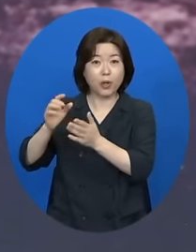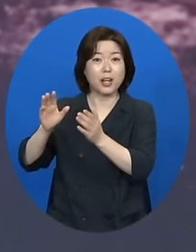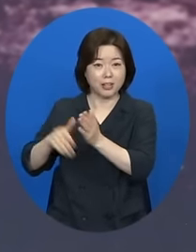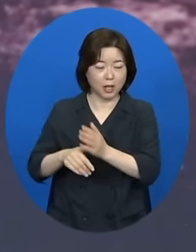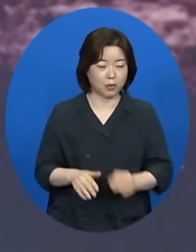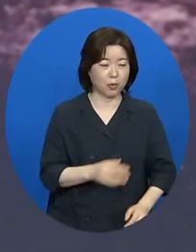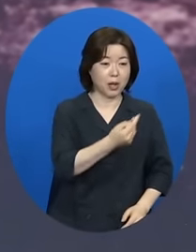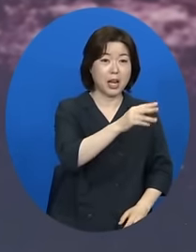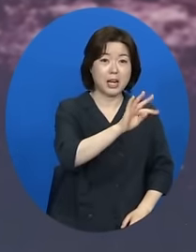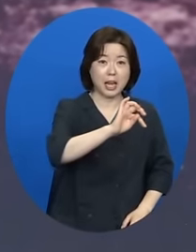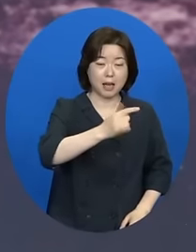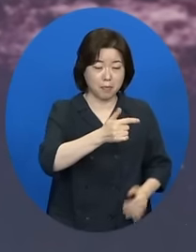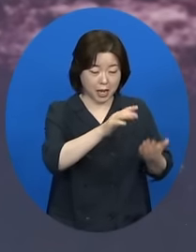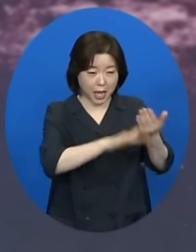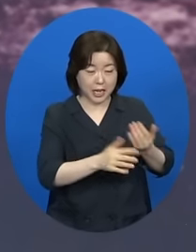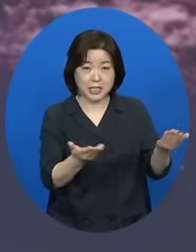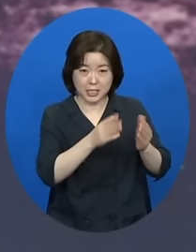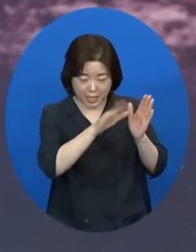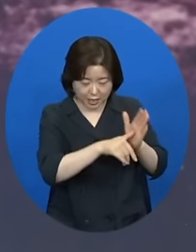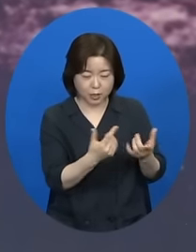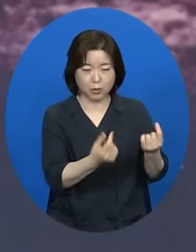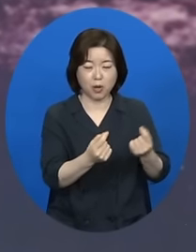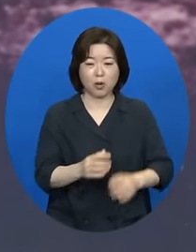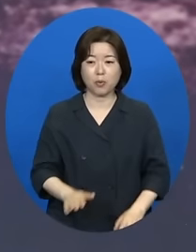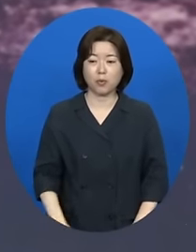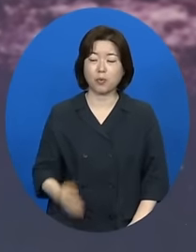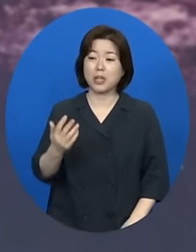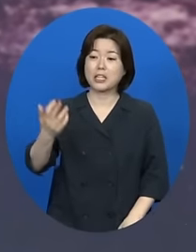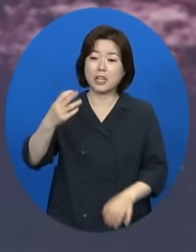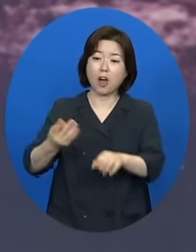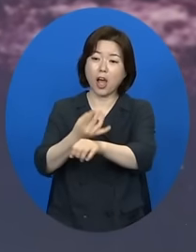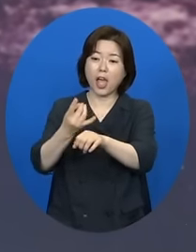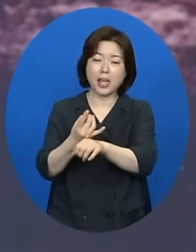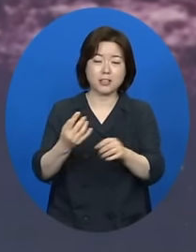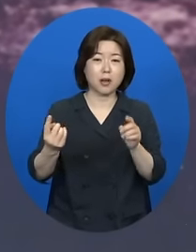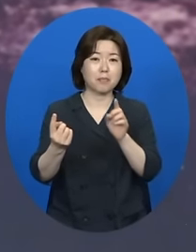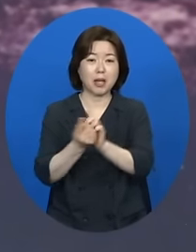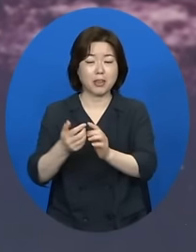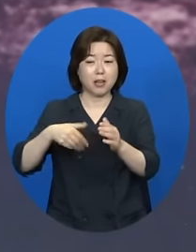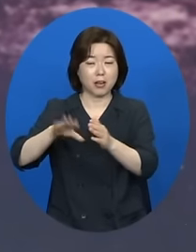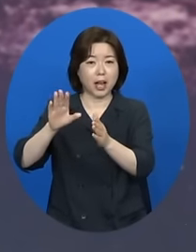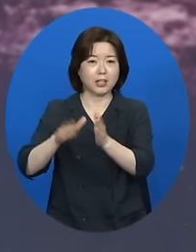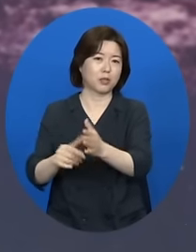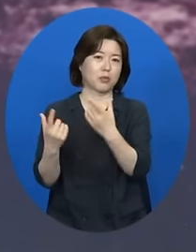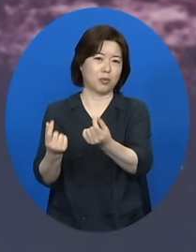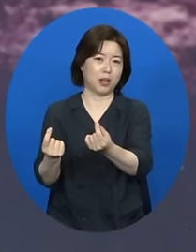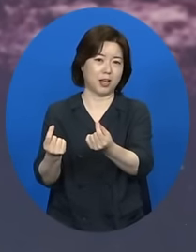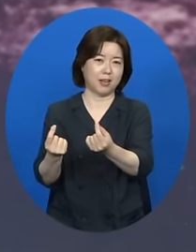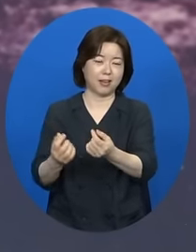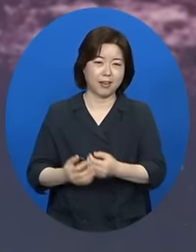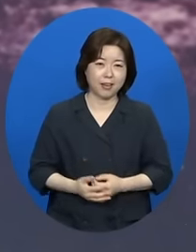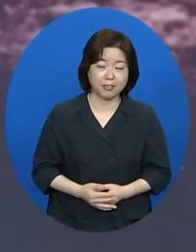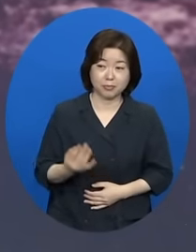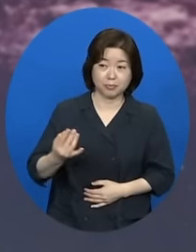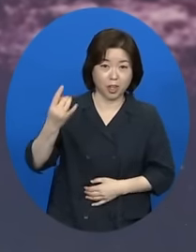때도 그랬고 형을 찾아갈 때도 굉장히 치밀하게 준비해서 갑니다. 자, 형 에서를 만나러